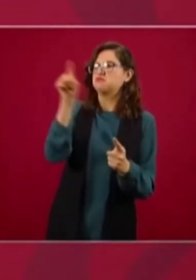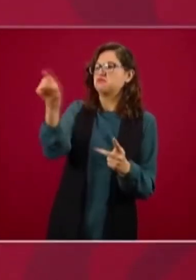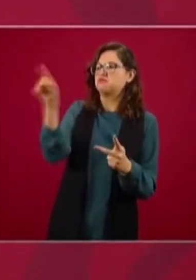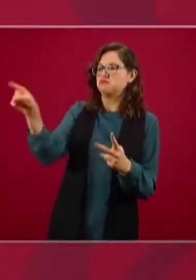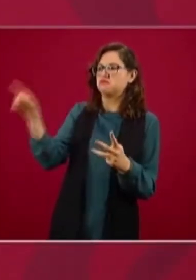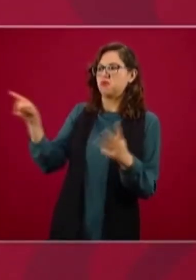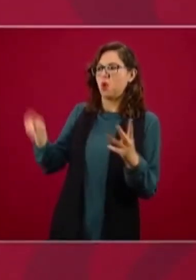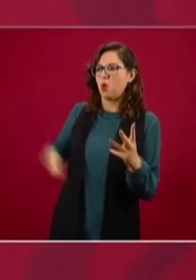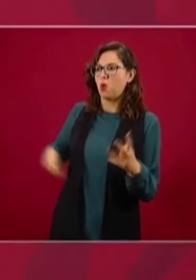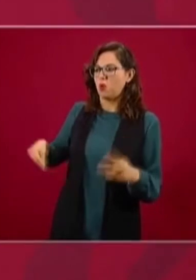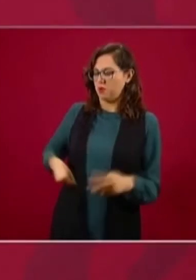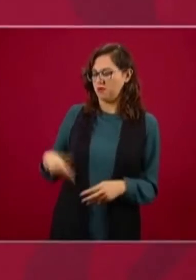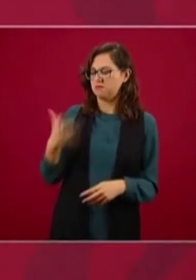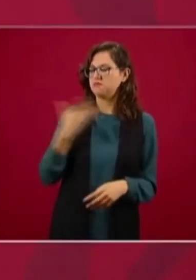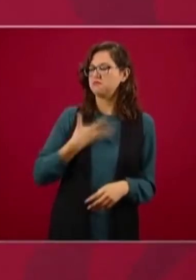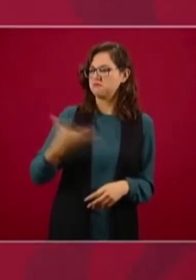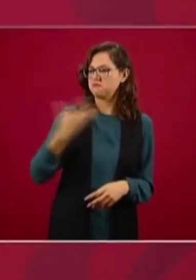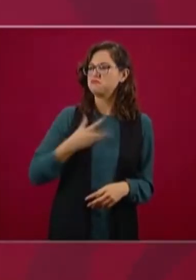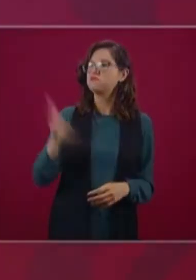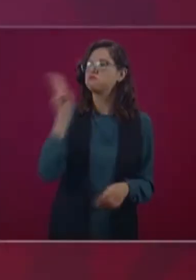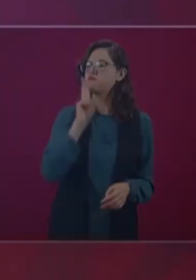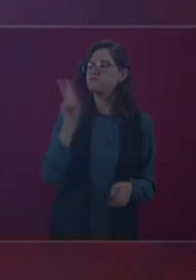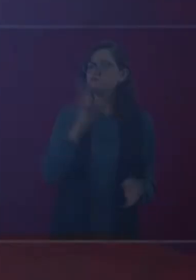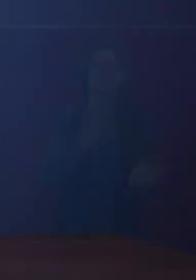Peña Nieto.